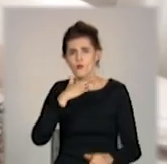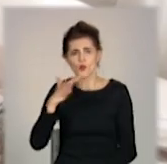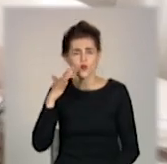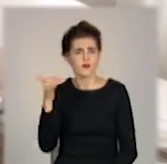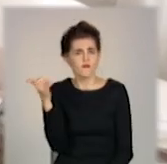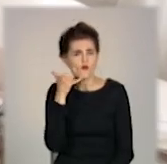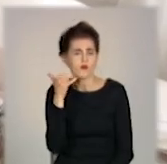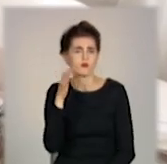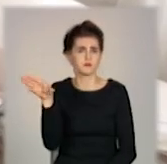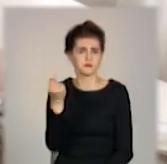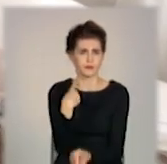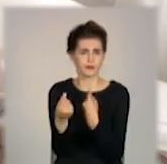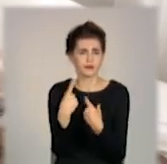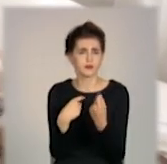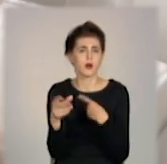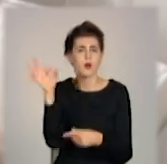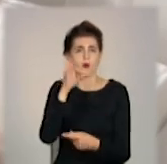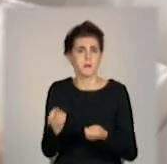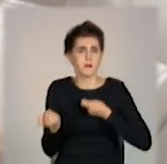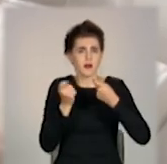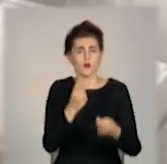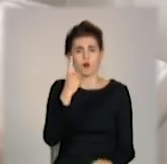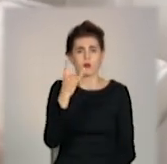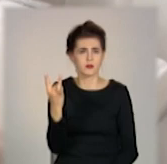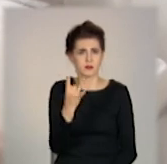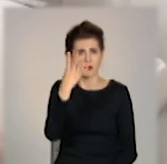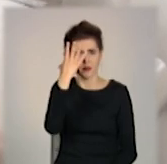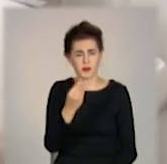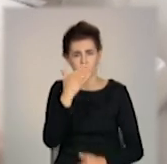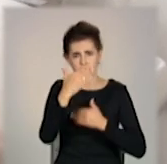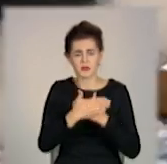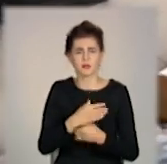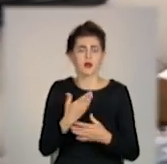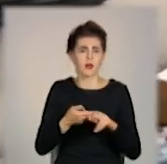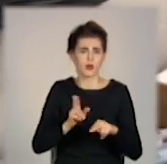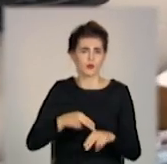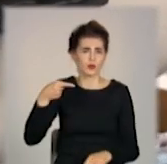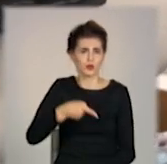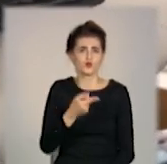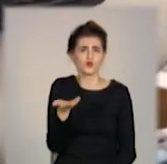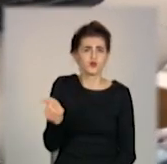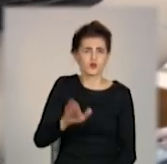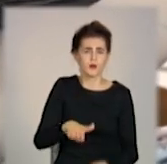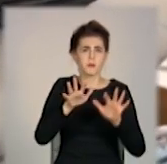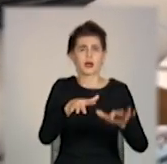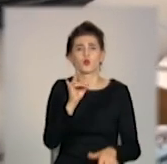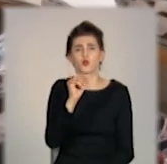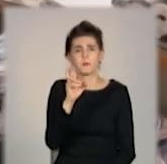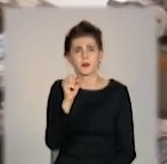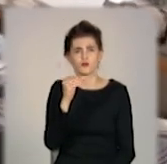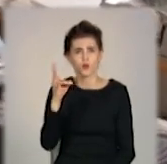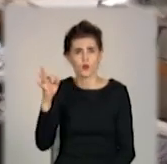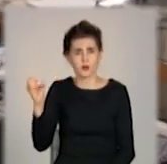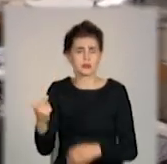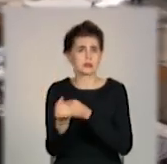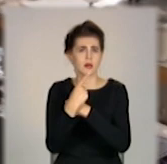дзвінків. Дрібні замовлення містянам розвозять раз на день. Партію в 1000 штук хоче один із заводів Рубіжного. Замовили